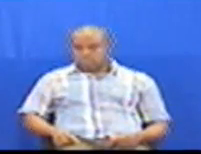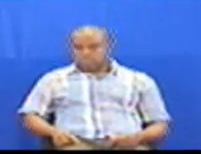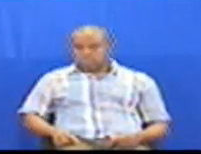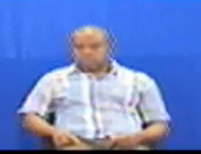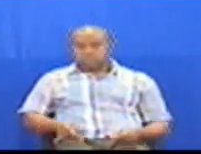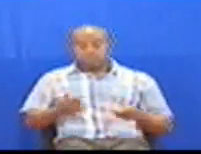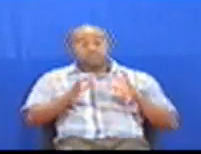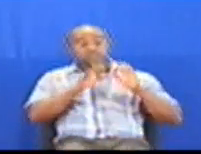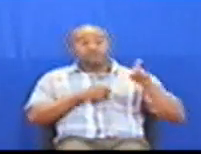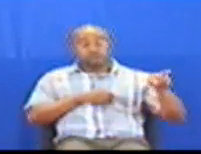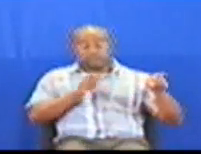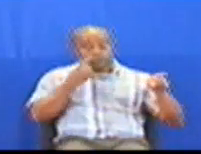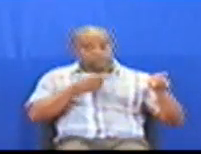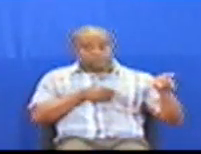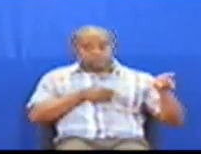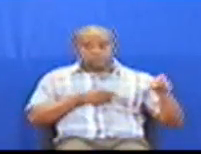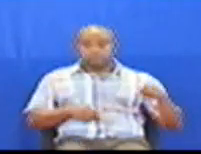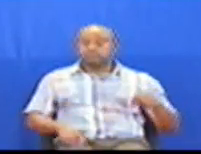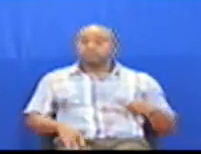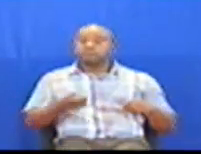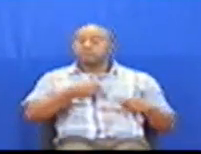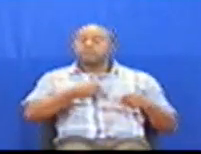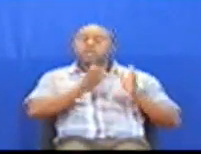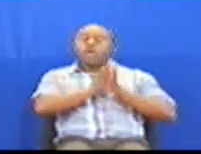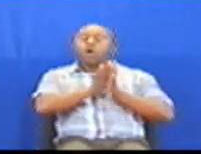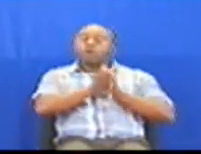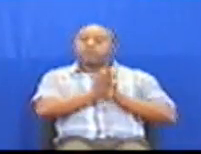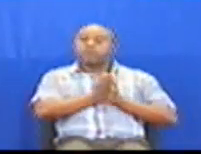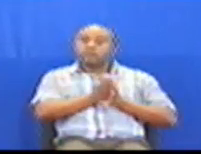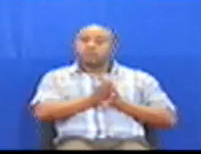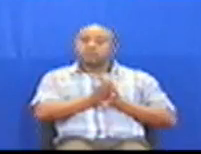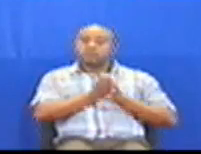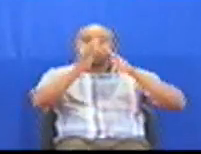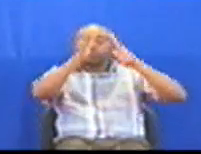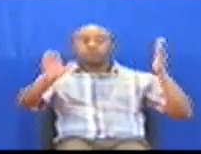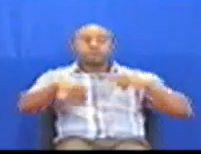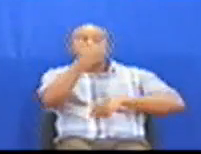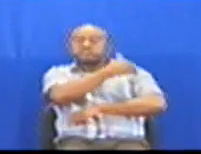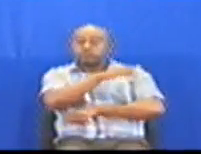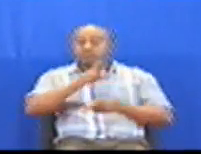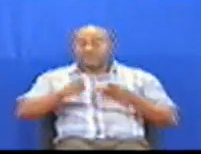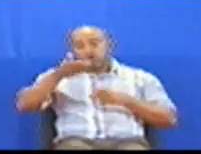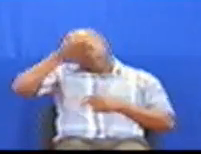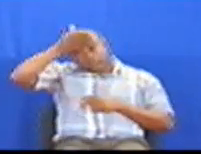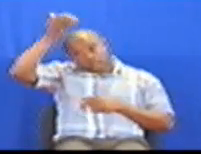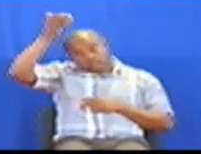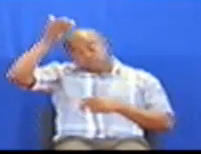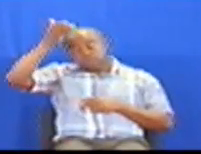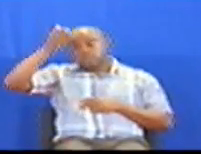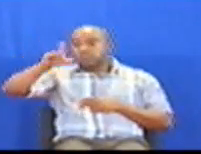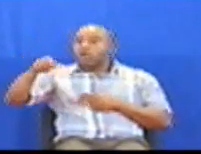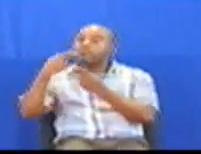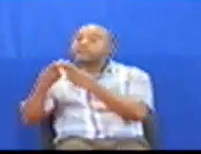sana sana Mheshimiwa Naibu Waziri. Naomba pia na nyumba za wahudumu, ni mambo ambayo tutakuwa tuyazingatie. Kama serikali kuu haiwezi kutoa